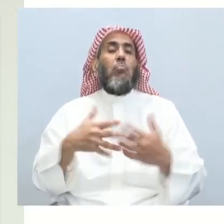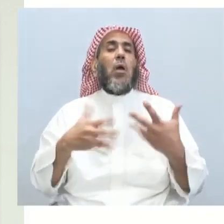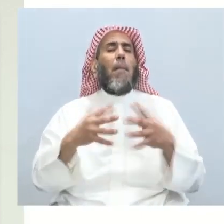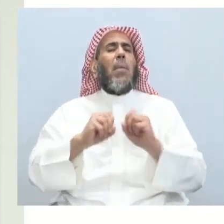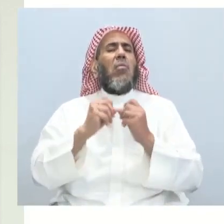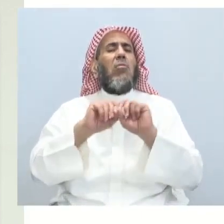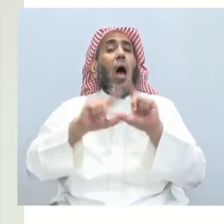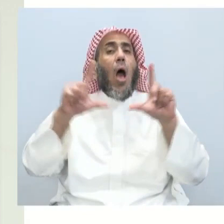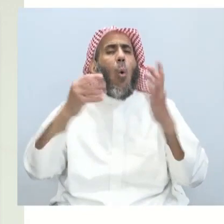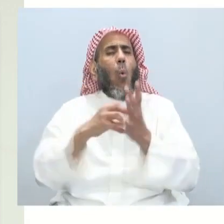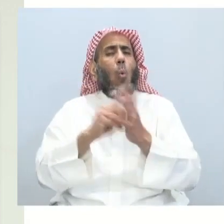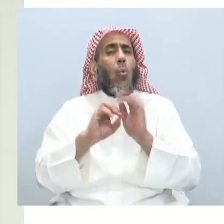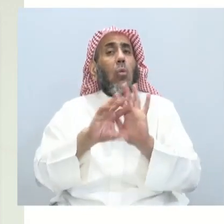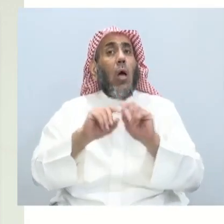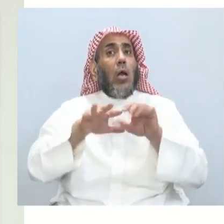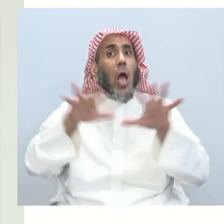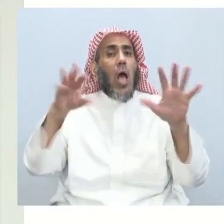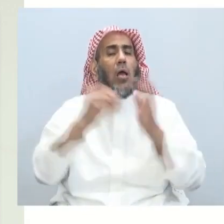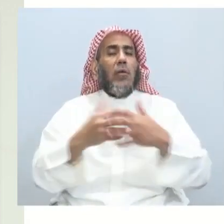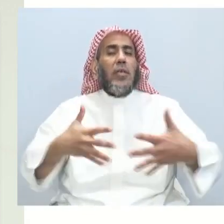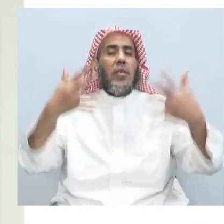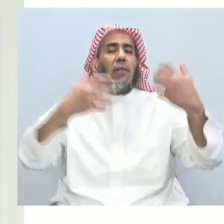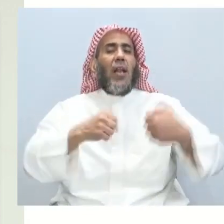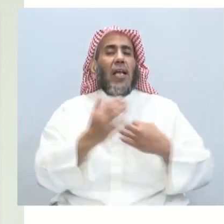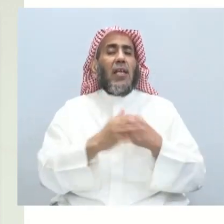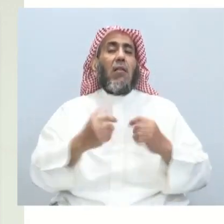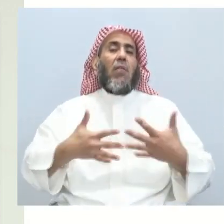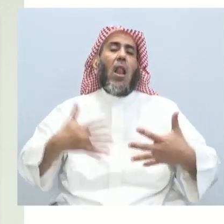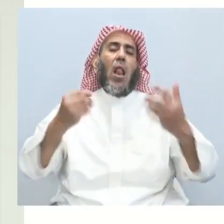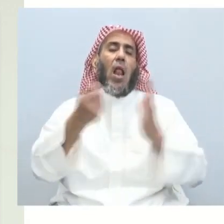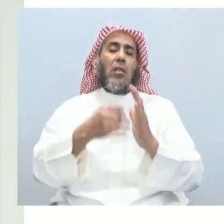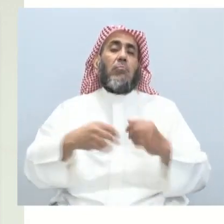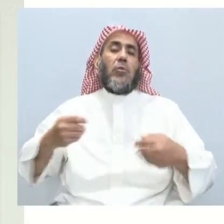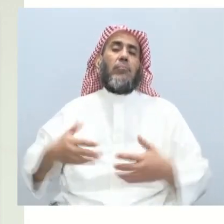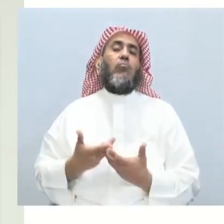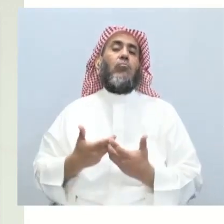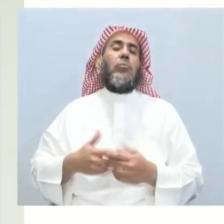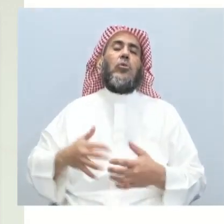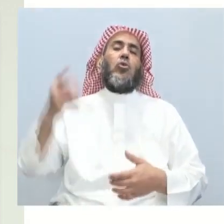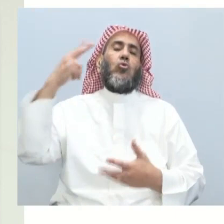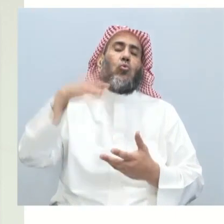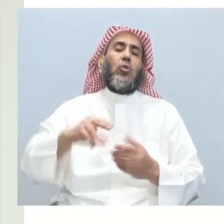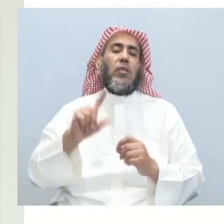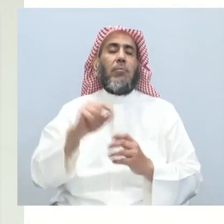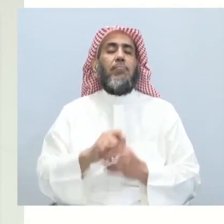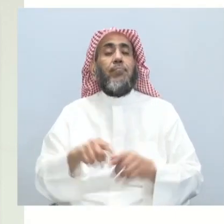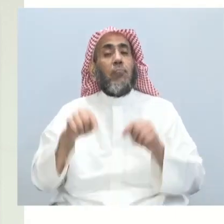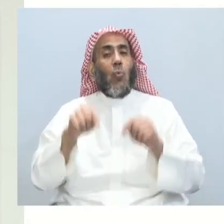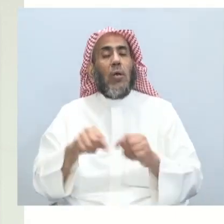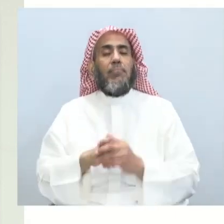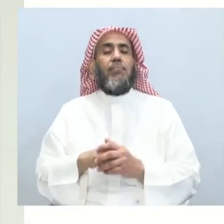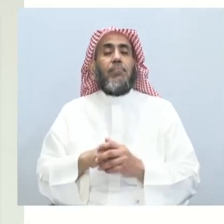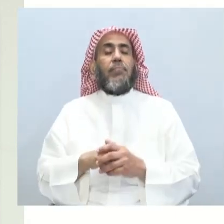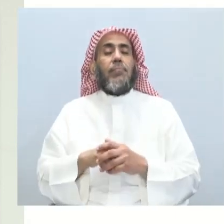الظاهره طبعا ظواهر الغزل الشائعه التي التي ظهرت في الادب السعودي جميل احسنتم طبعا هنا